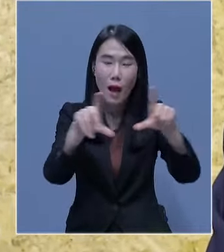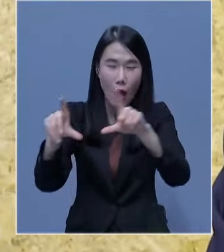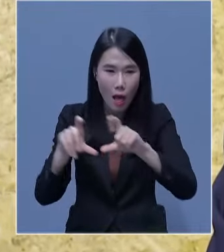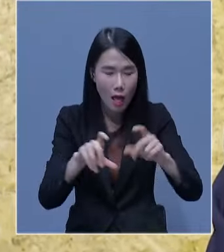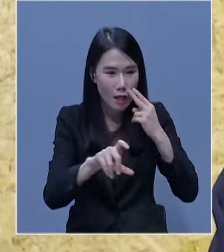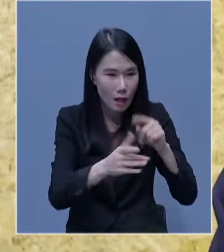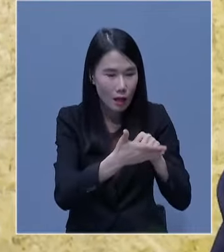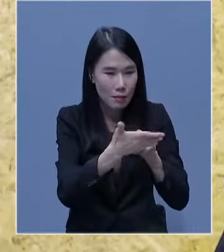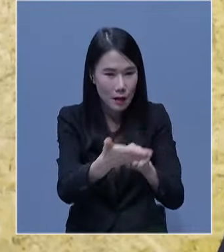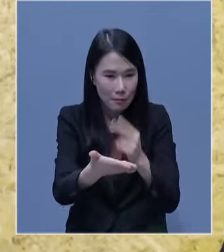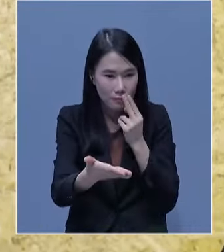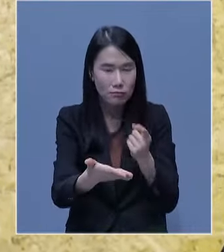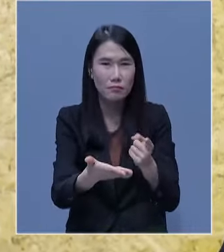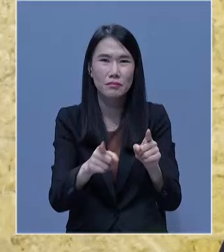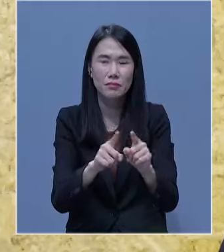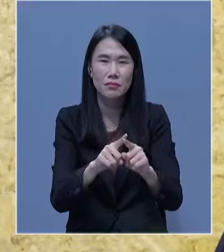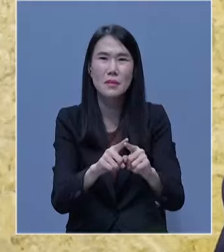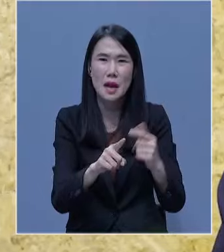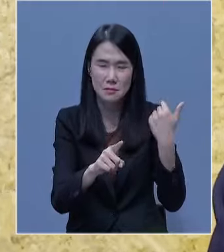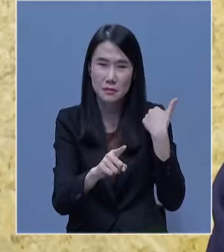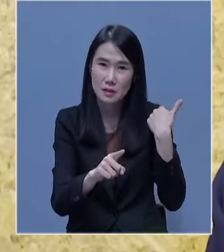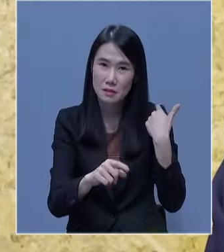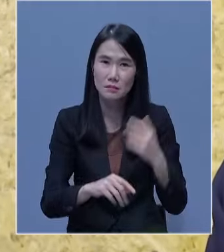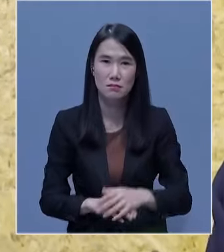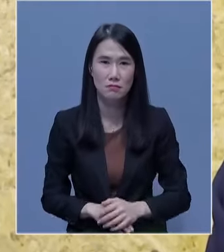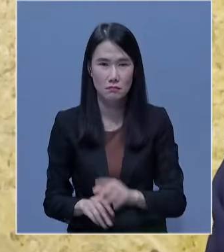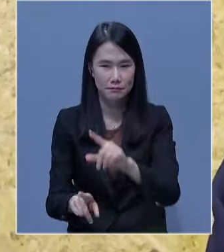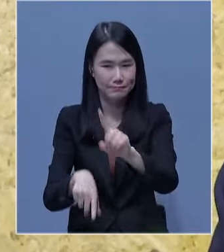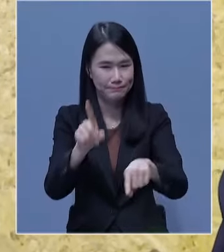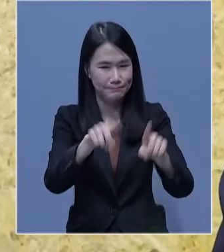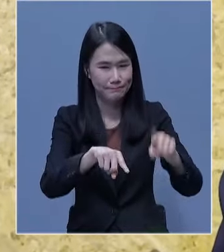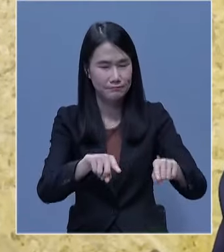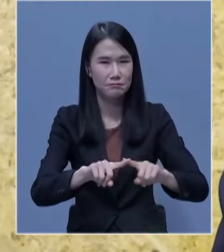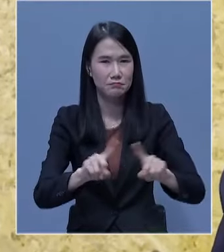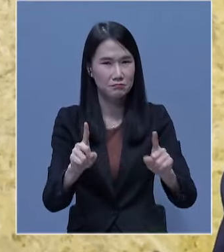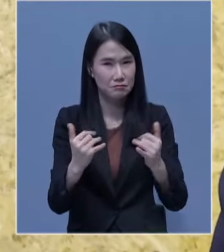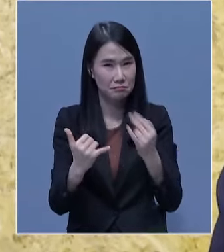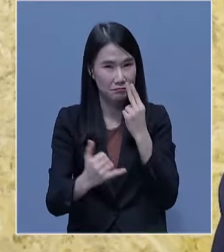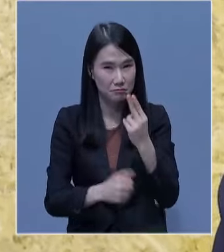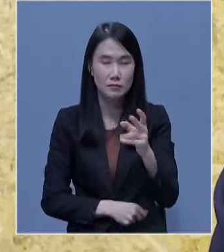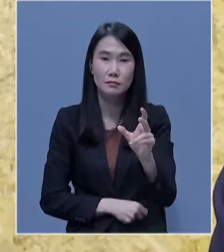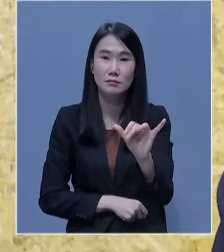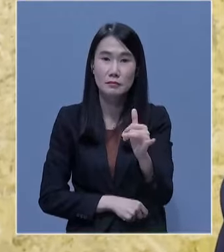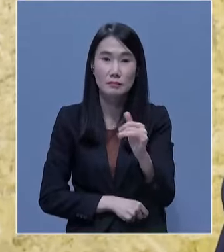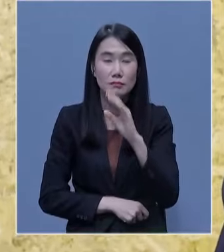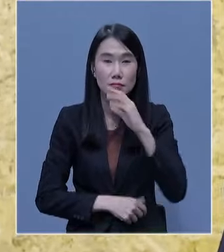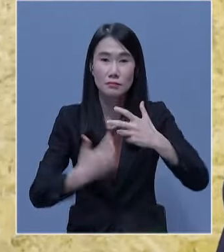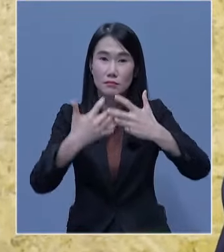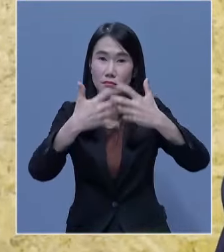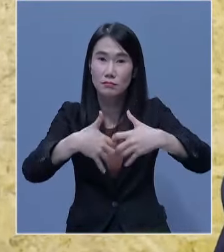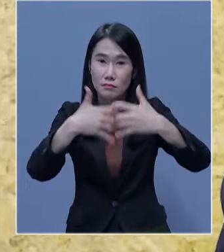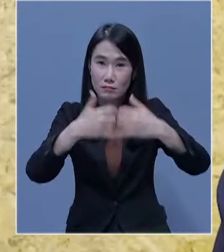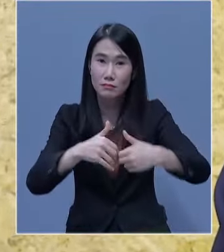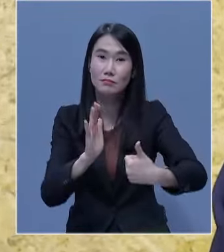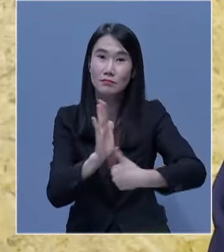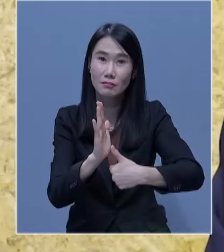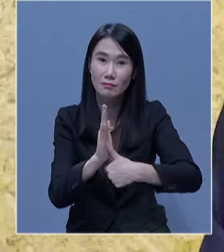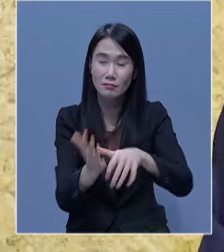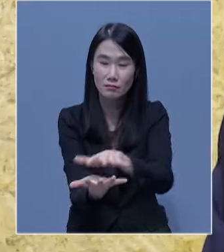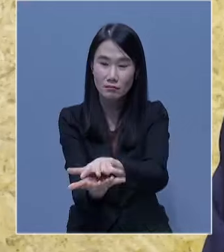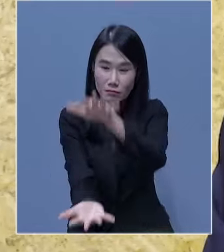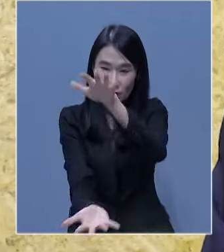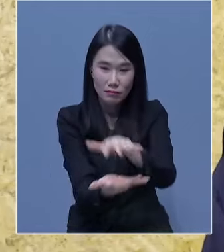จอกระสอบที่มันมีโค้ดอยู ่ เพราะฉะนั้นคุณหมอวรงก็มองว่าถ้ามันเป็นอยู่ในคลังสินค้าเดียวกันโกดังเดียวกันแล้วอยู่ในล็อตเดีย